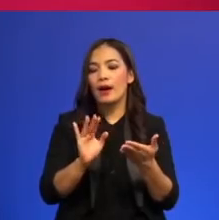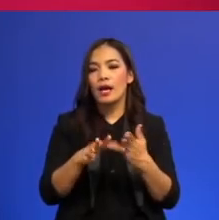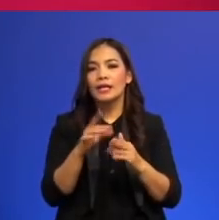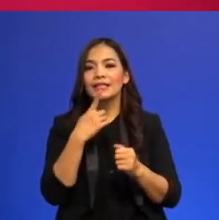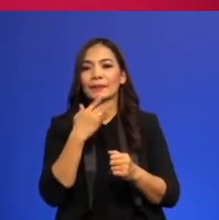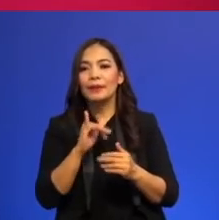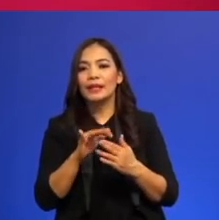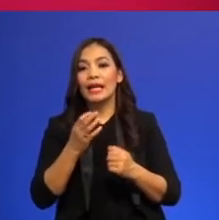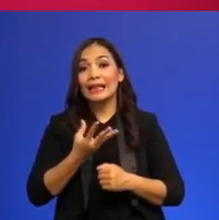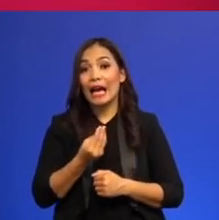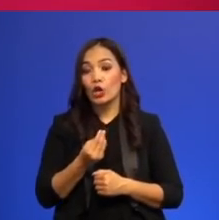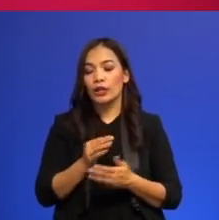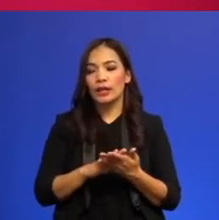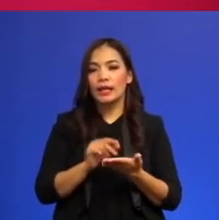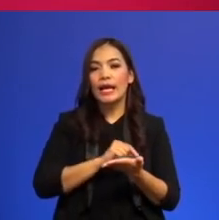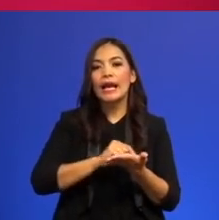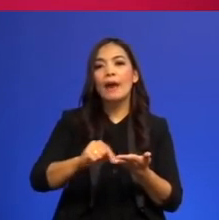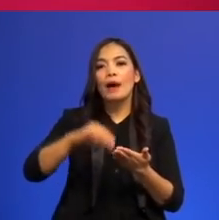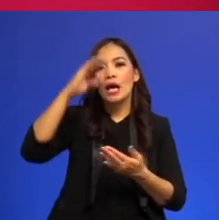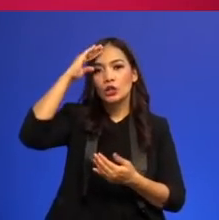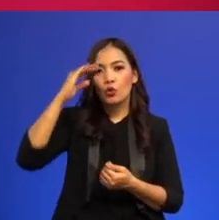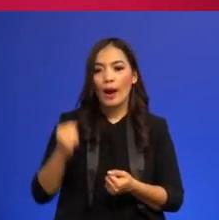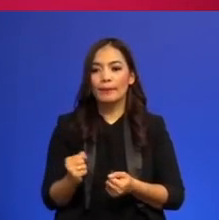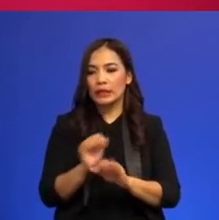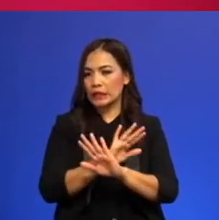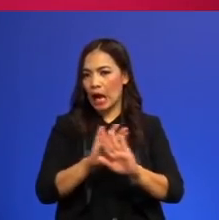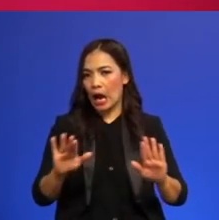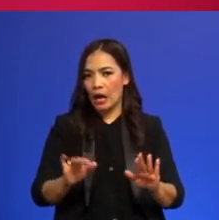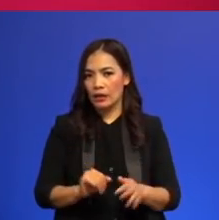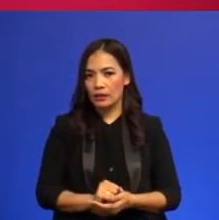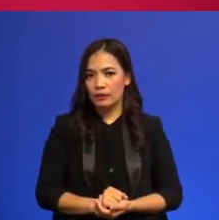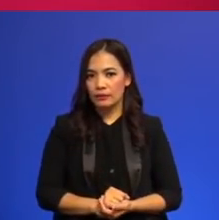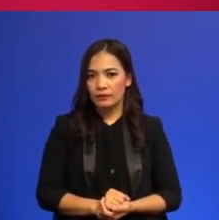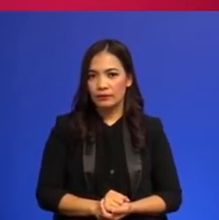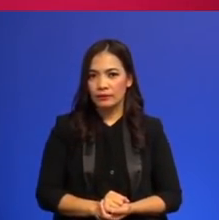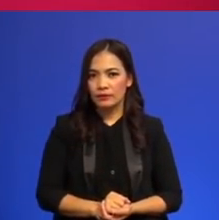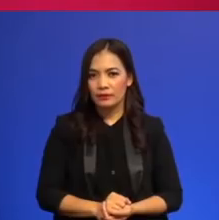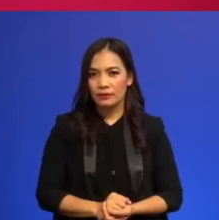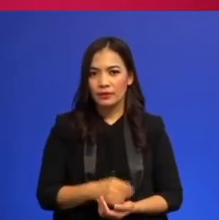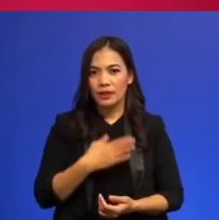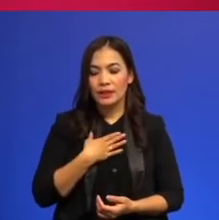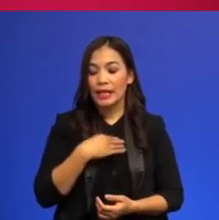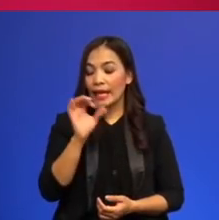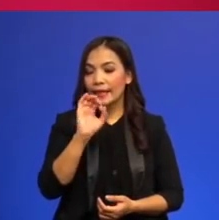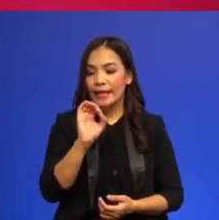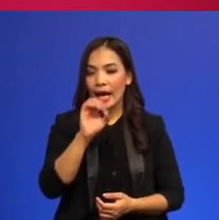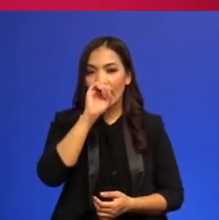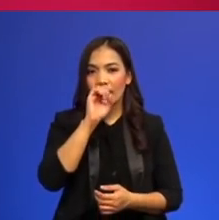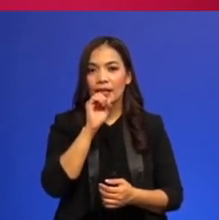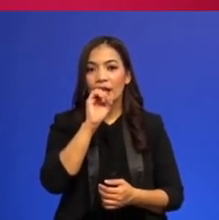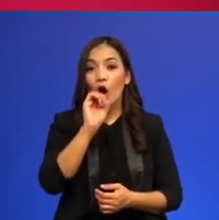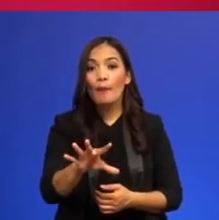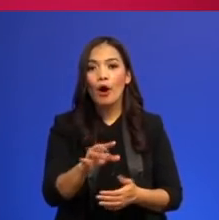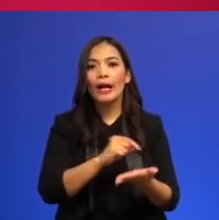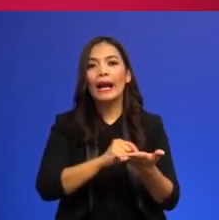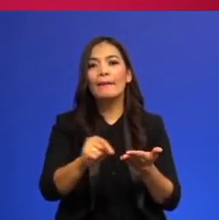suami. Suami saya namanya ini, dia itu. Saya tidak akan baca ya.